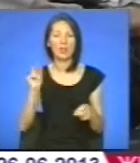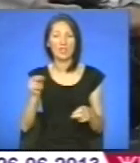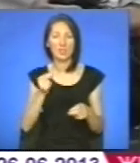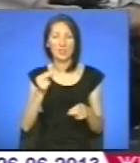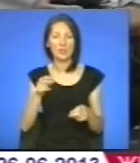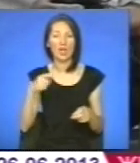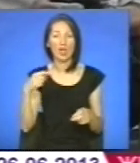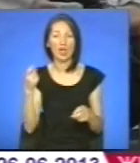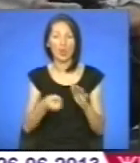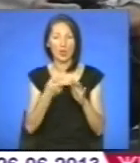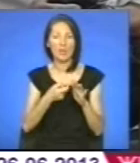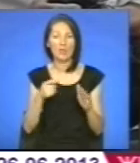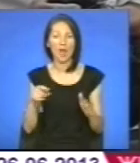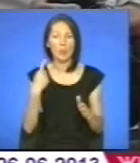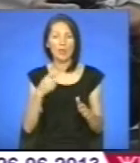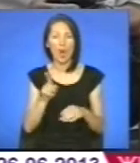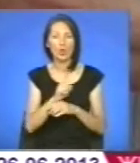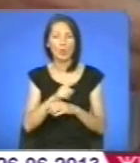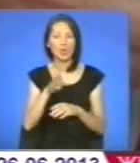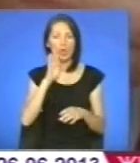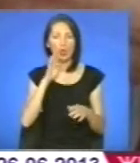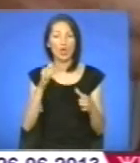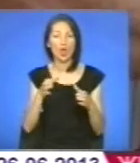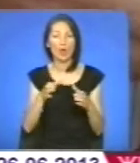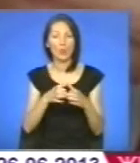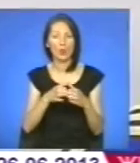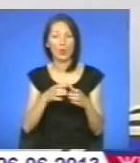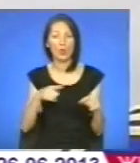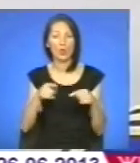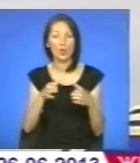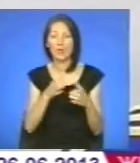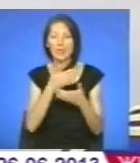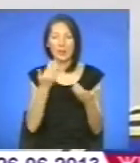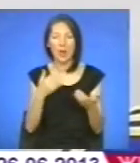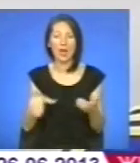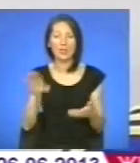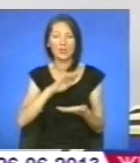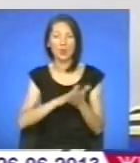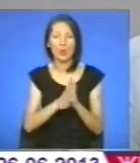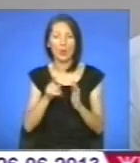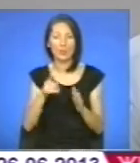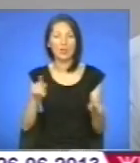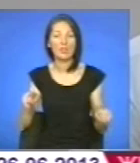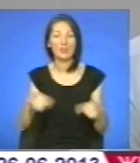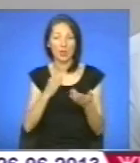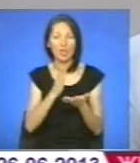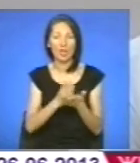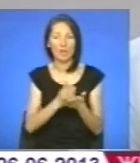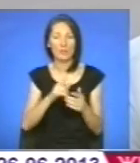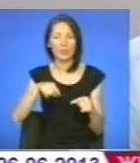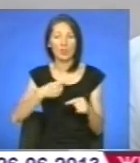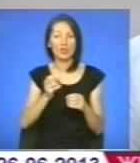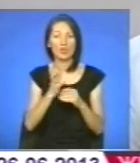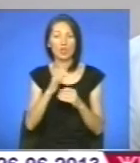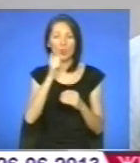та Донецькій областях. У Тернополі жіночої футбольної команди немає, однак всі умови для її створення є. В наступному 2014 році